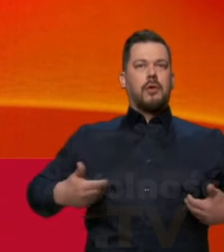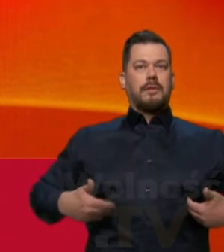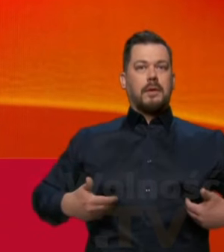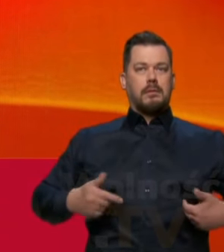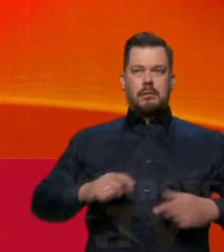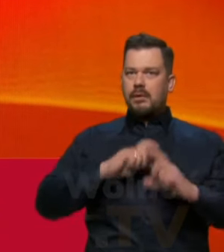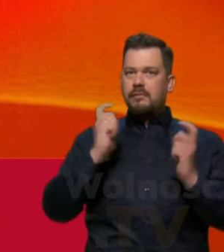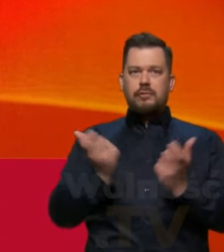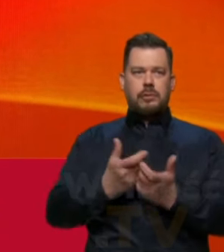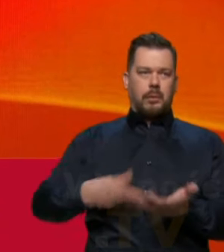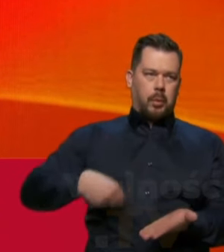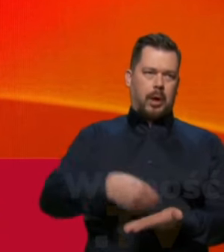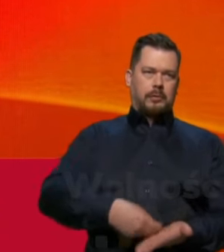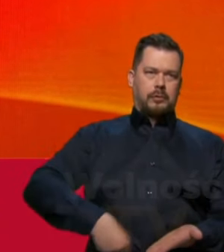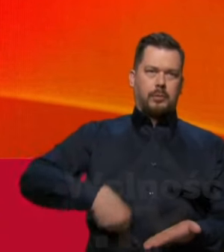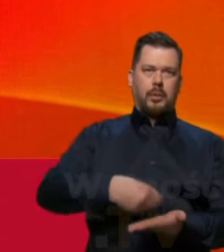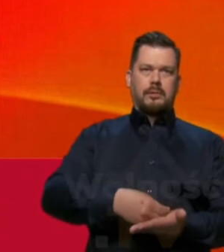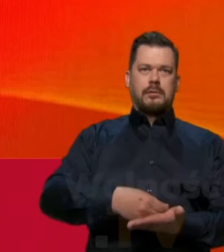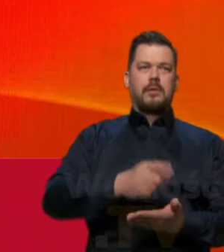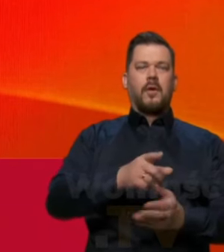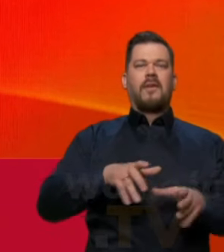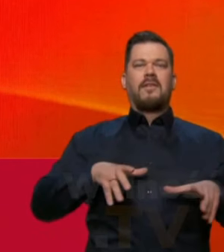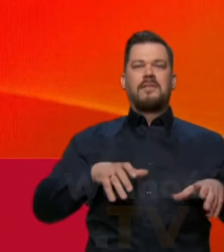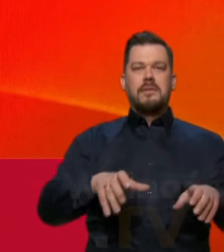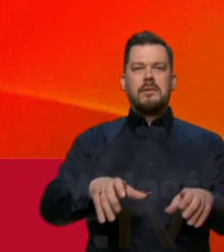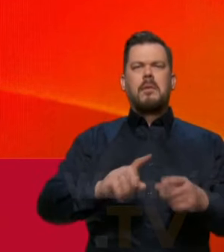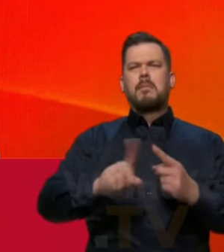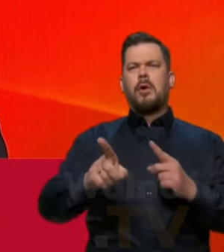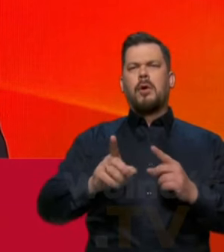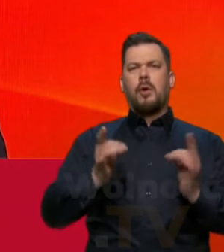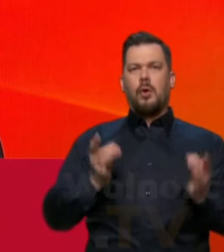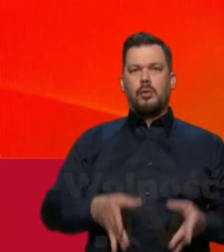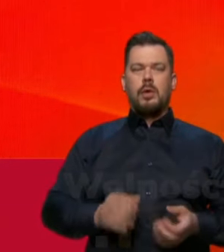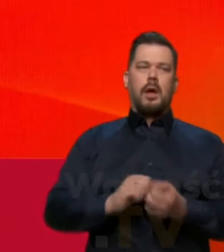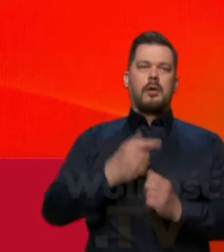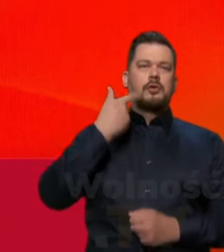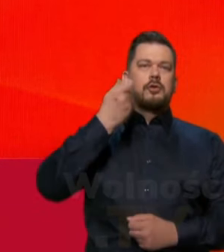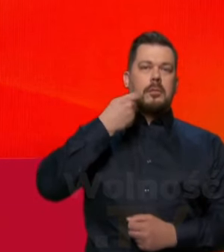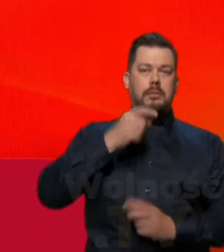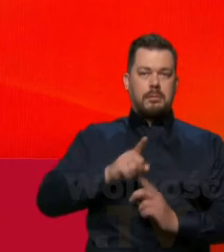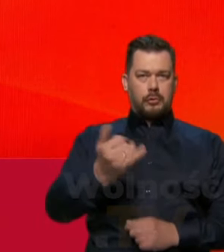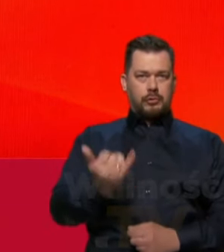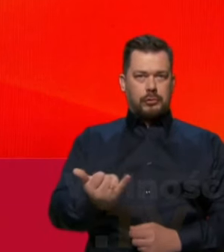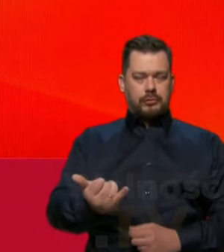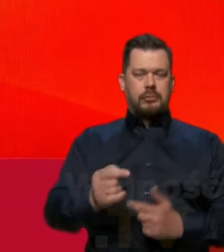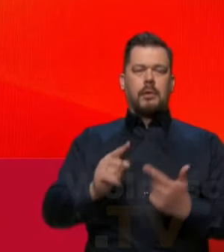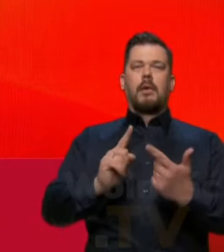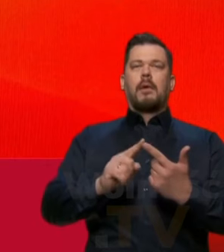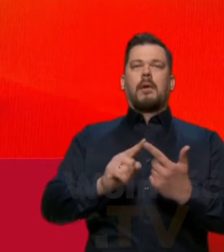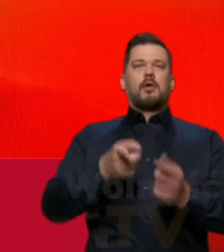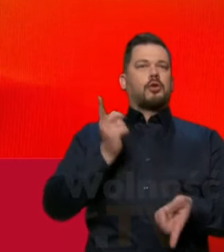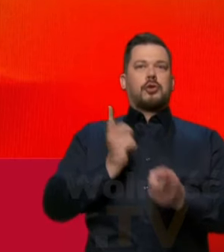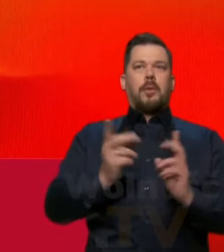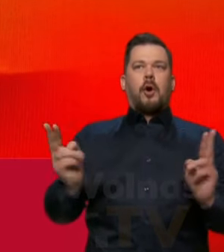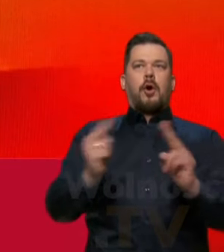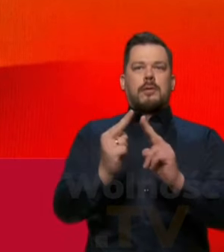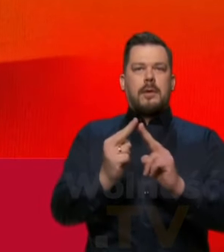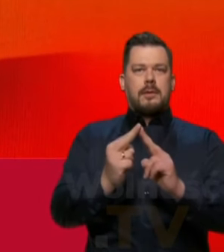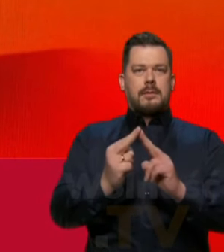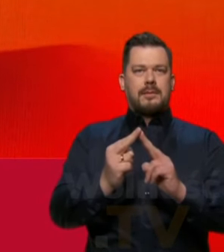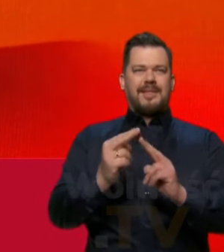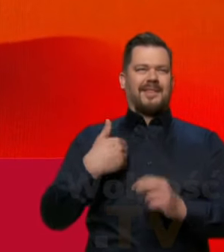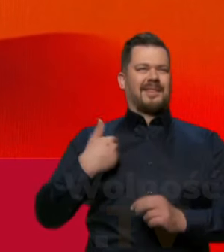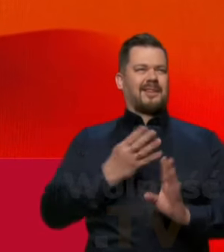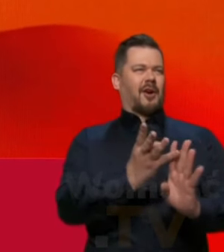wszystko musimy płacić. Czy to jest fizjoterapeuta po kontuzji, czy to jest stomatolog dla naszych dzieci, czy to jest lekarz szybkiego kontaktu, kiedy nie